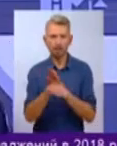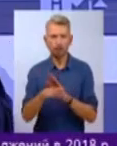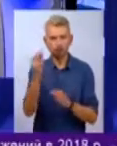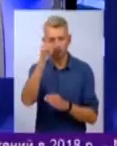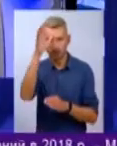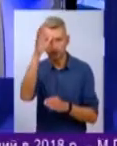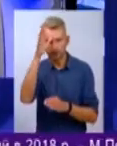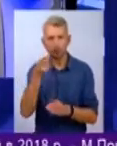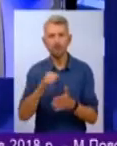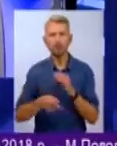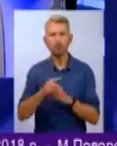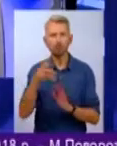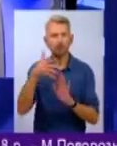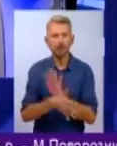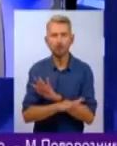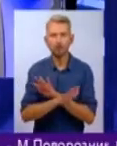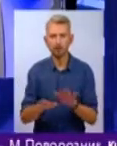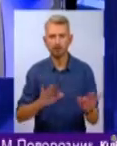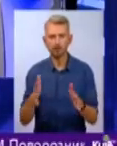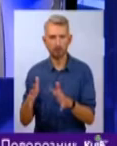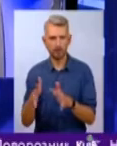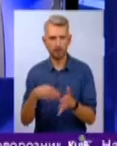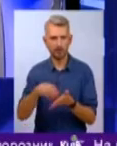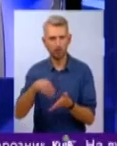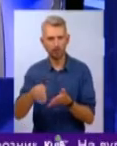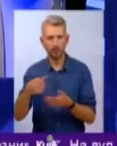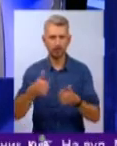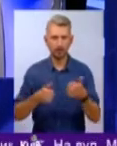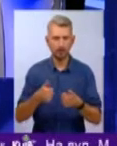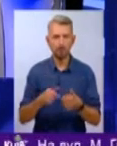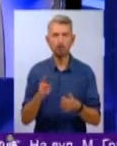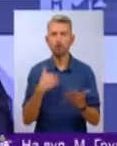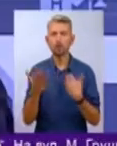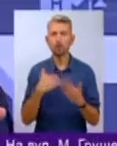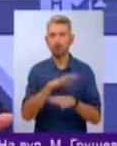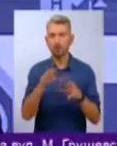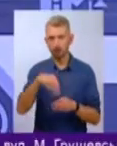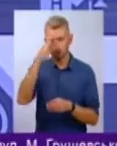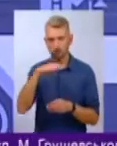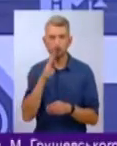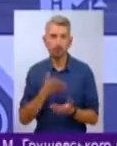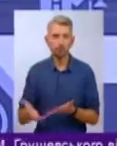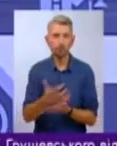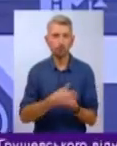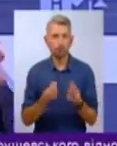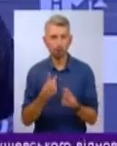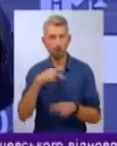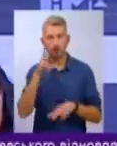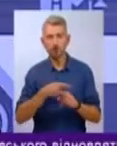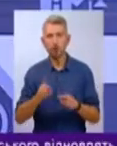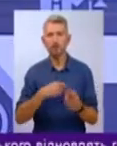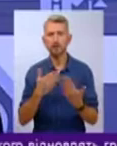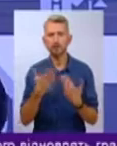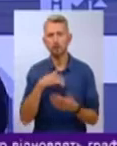далі, від того, що не прозоро, на жаль, відбуваються ці речі. І що стосується батьківських взагалі зборів коштів і так далі, я вважаю, це